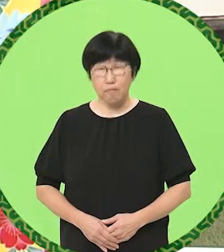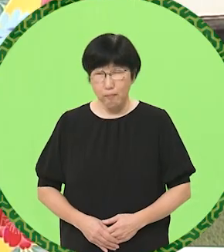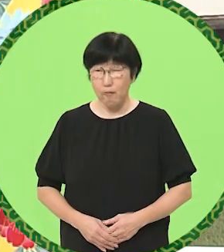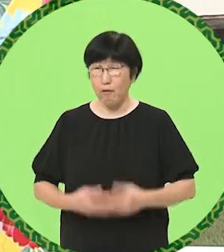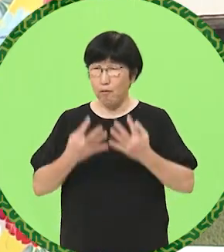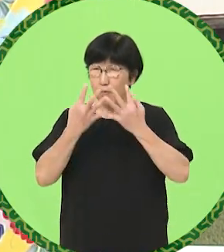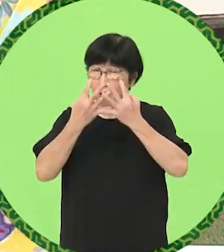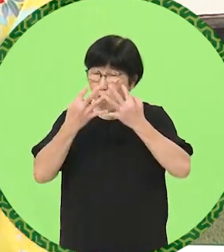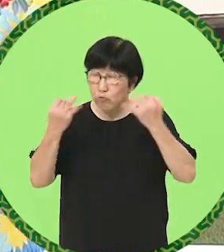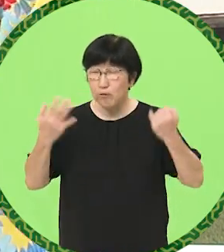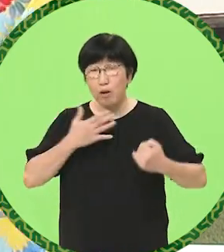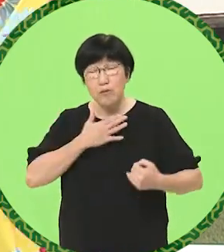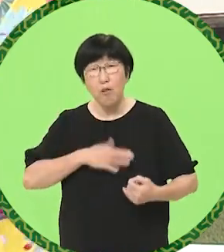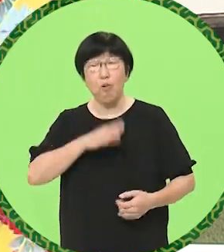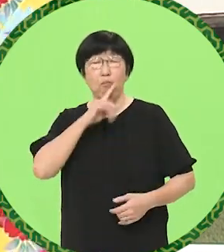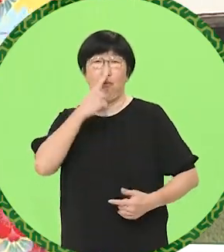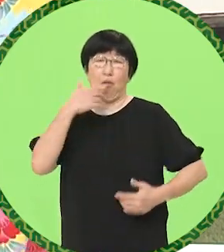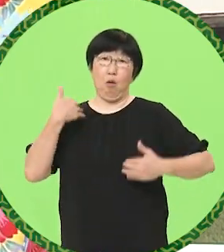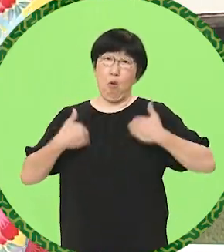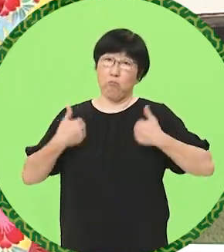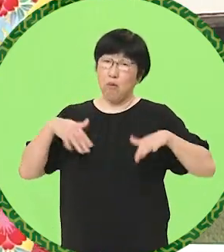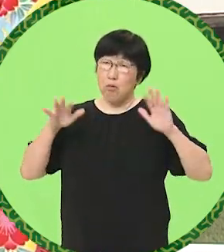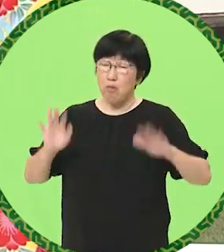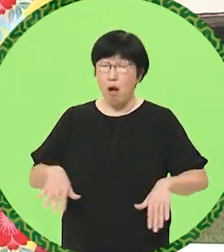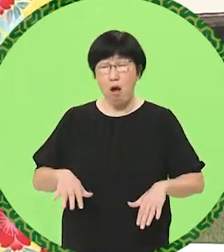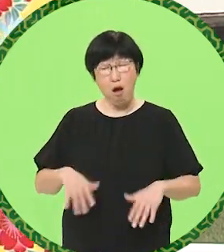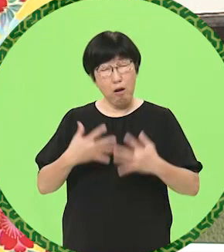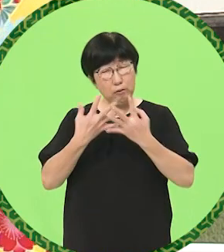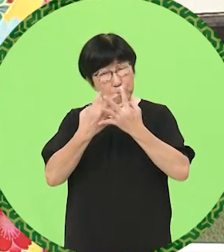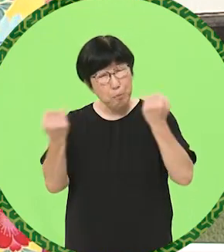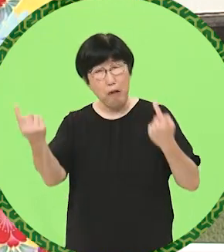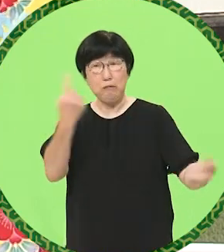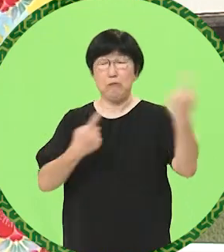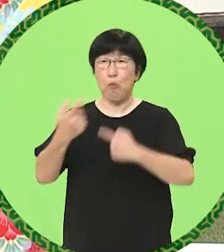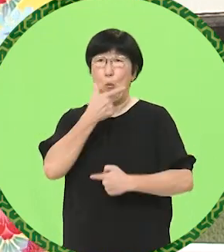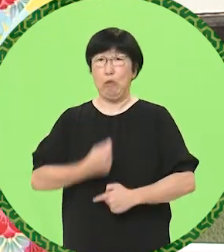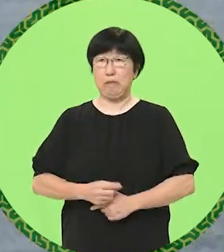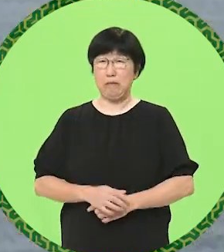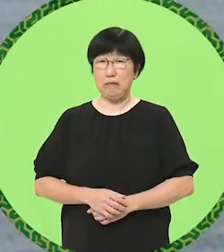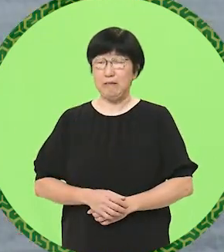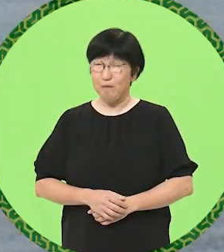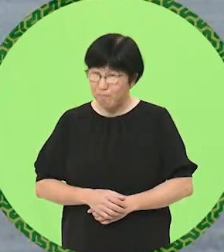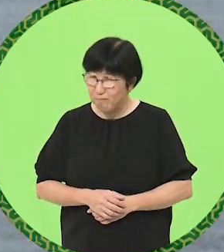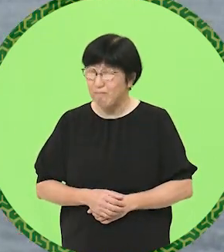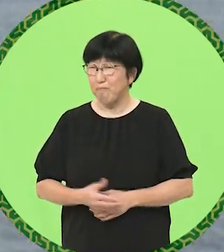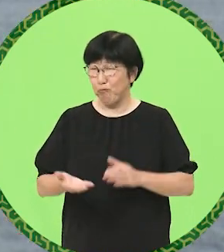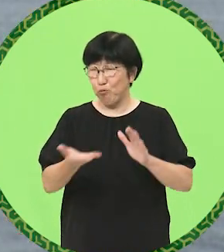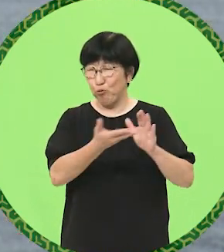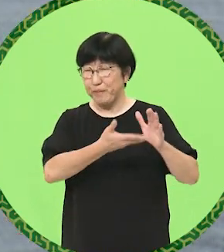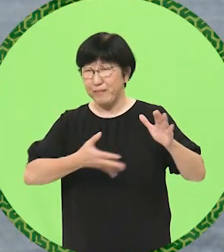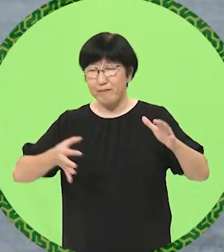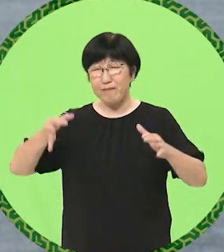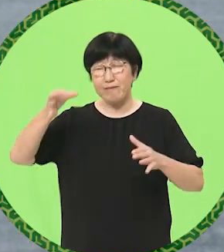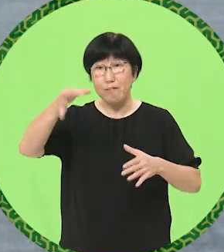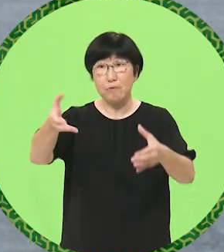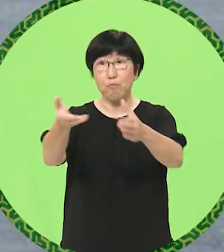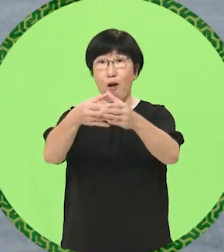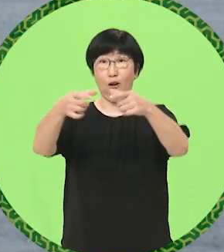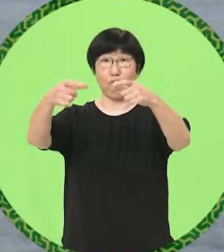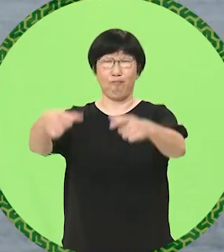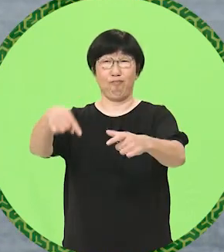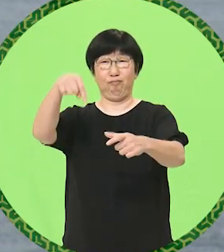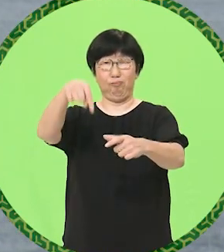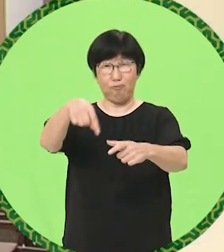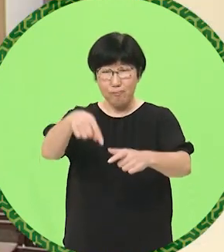大崎上島のことたくさん知れて本当に楽しかったです。いろんな人に来てほしいですね。 はい、瀬戸内海を代表する離島大